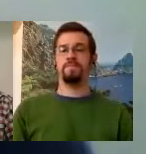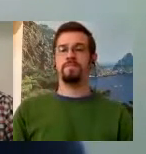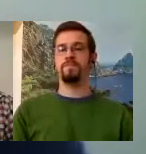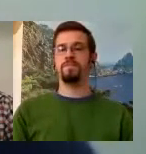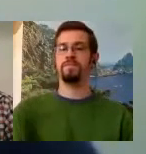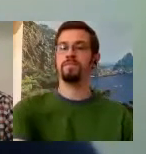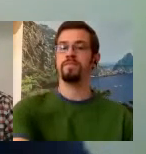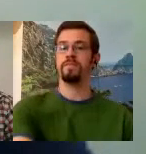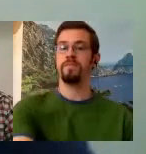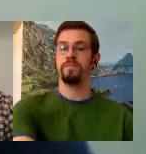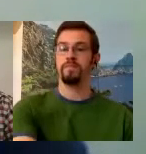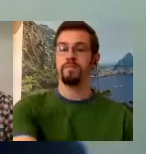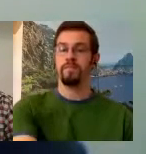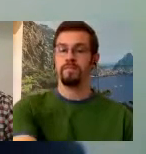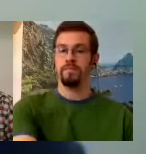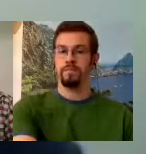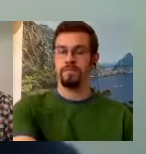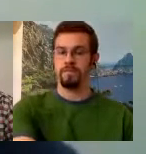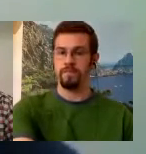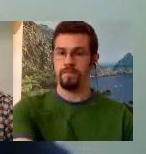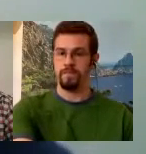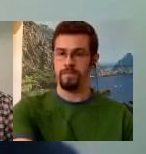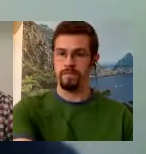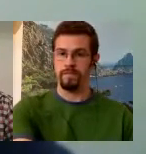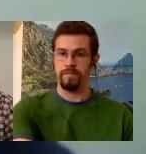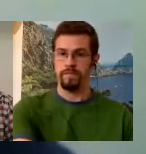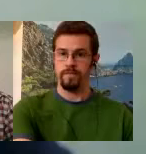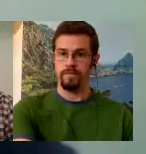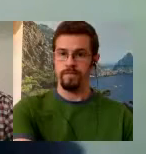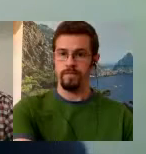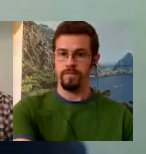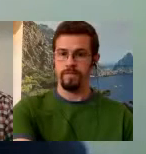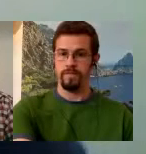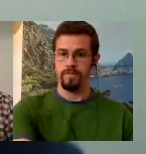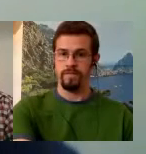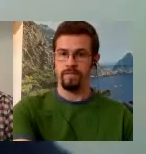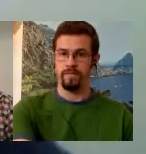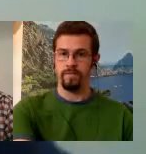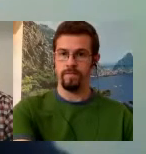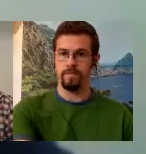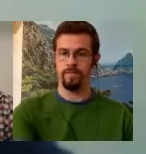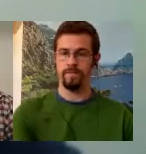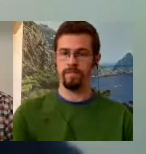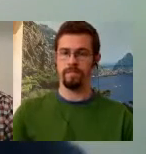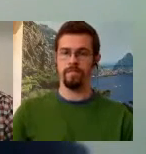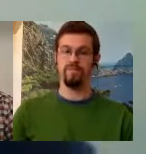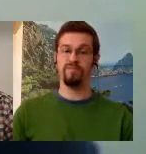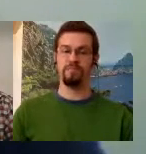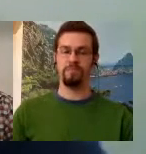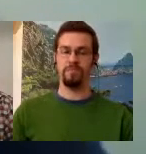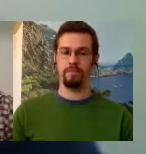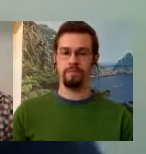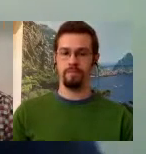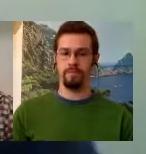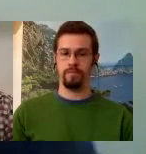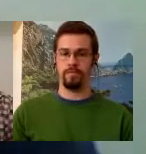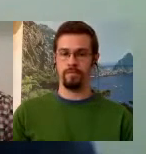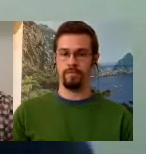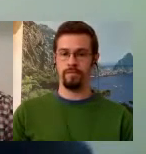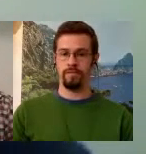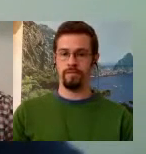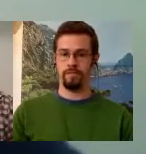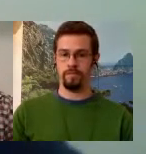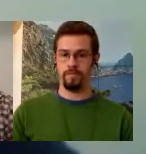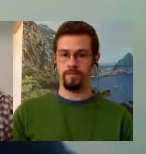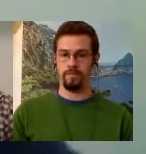لكن النتيجة كانت ضعيفة جدا. لم يقوموا بهذا التقييم. كانوا طوال الوقت يصرخون ويطلبون